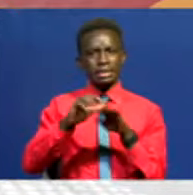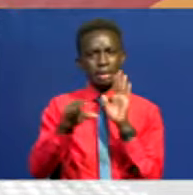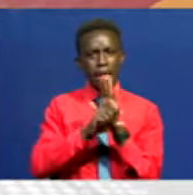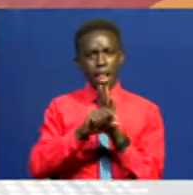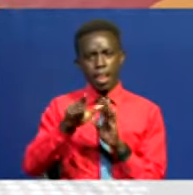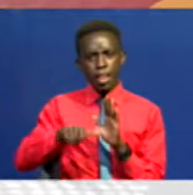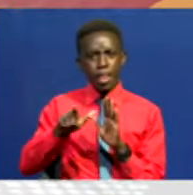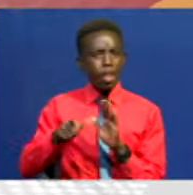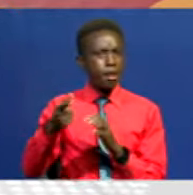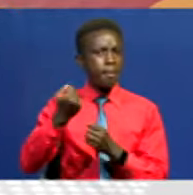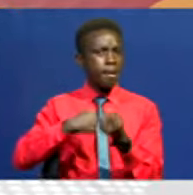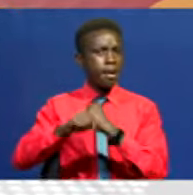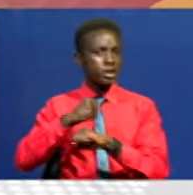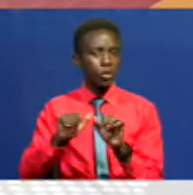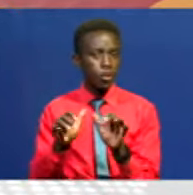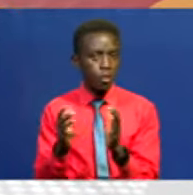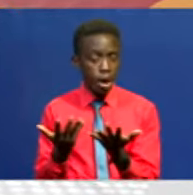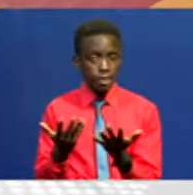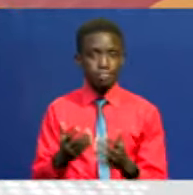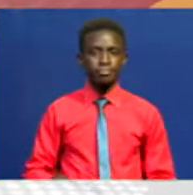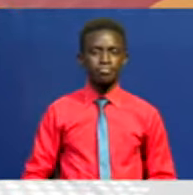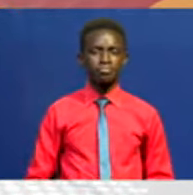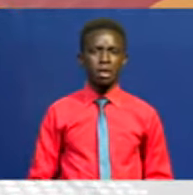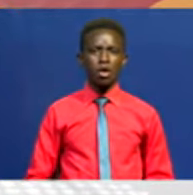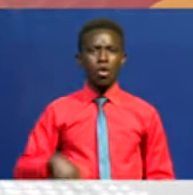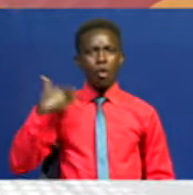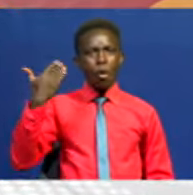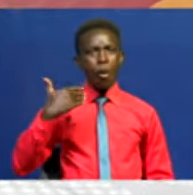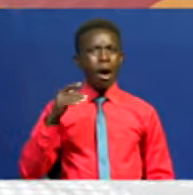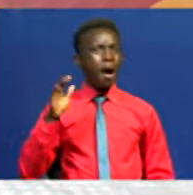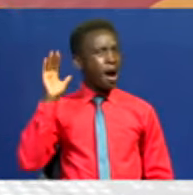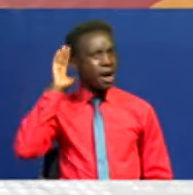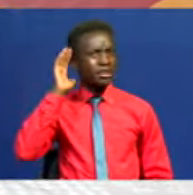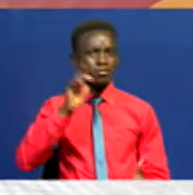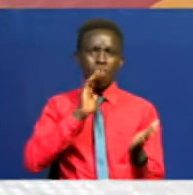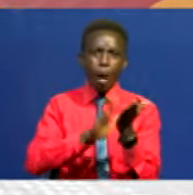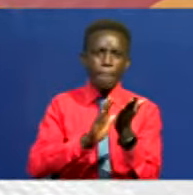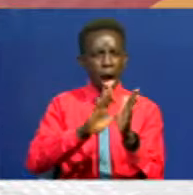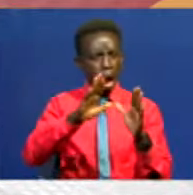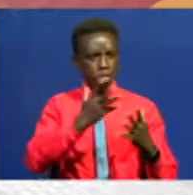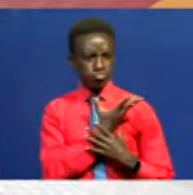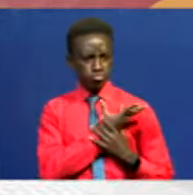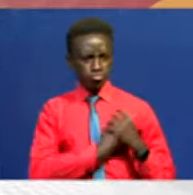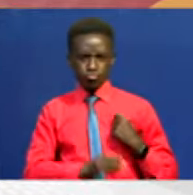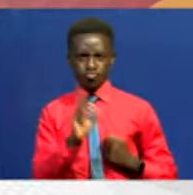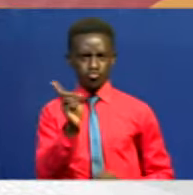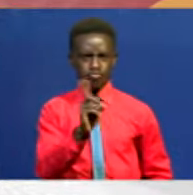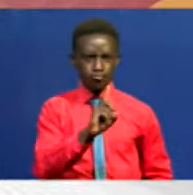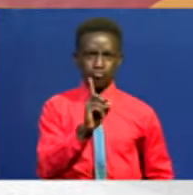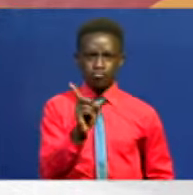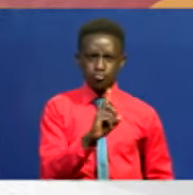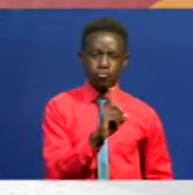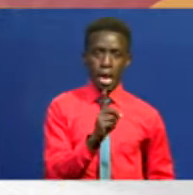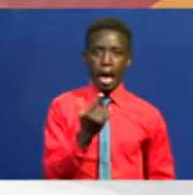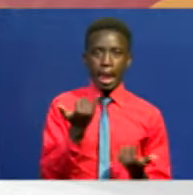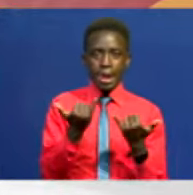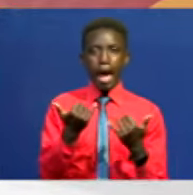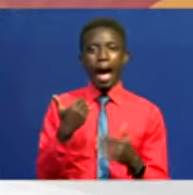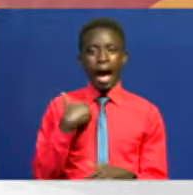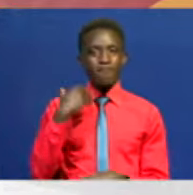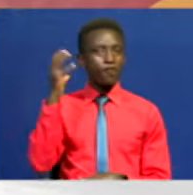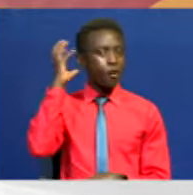kule kupendekezo ya kwamba usife moyo, manake kuna vile vyuo ambavyo vinakupa yale mafunzo anuwai, na hapo katika siku za